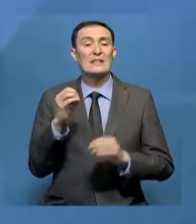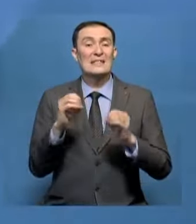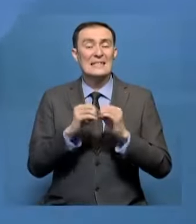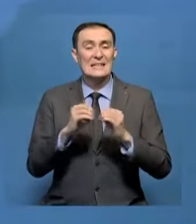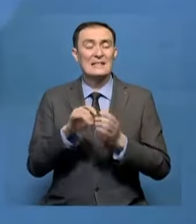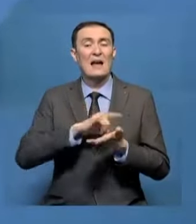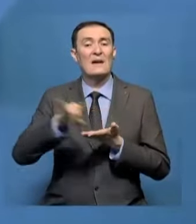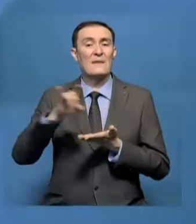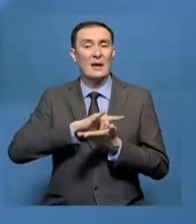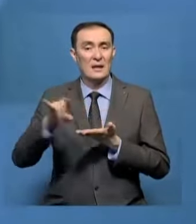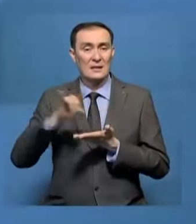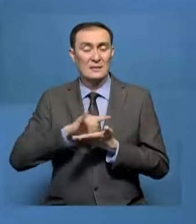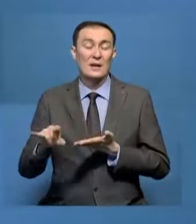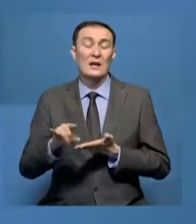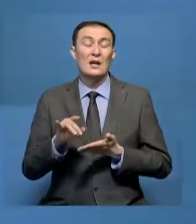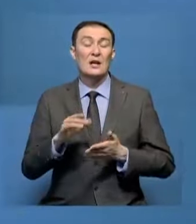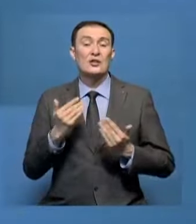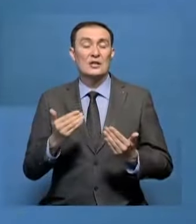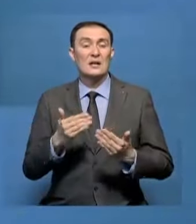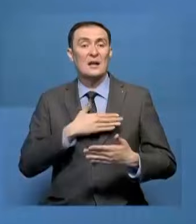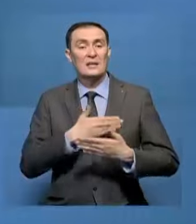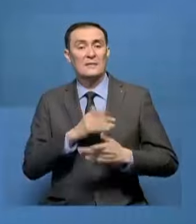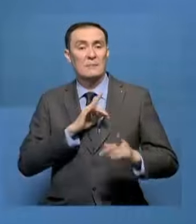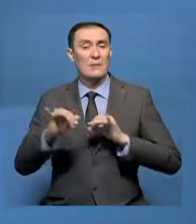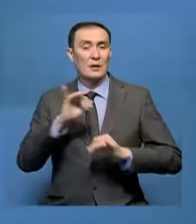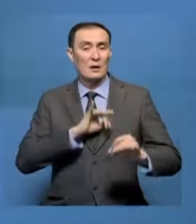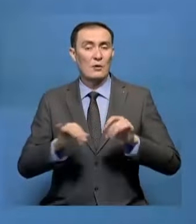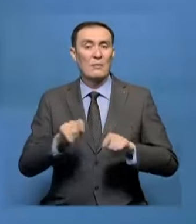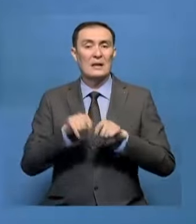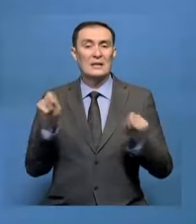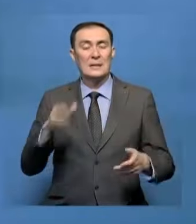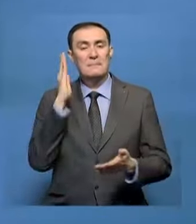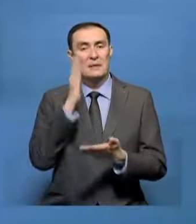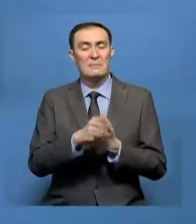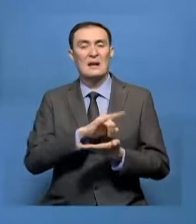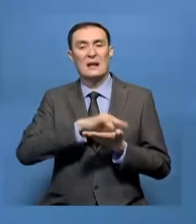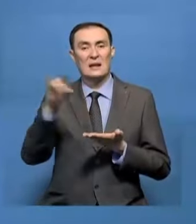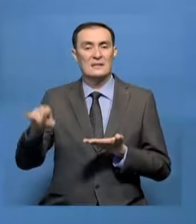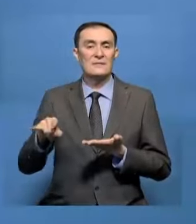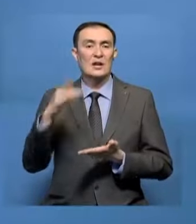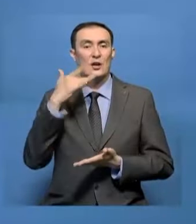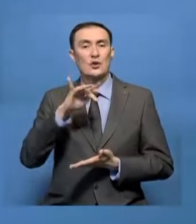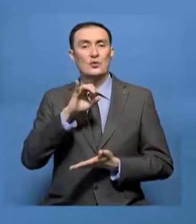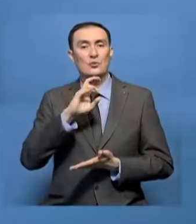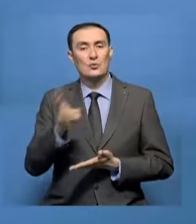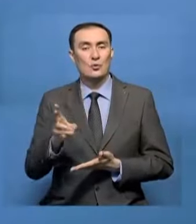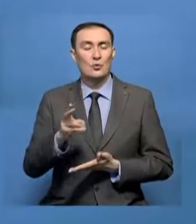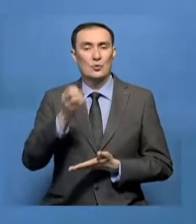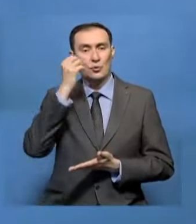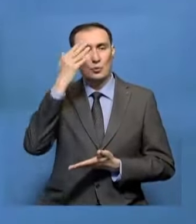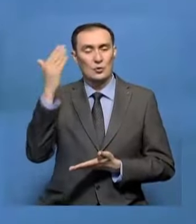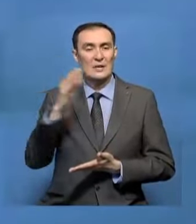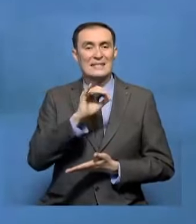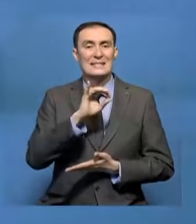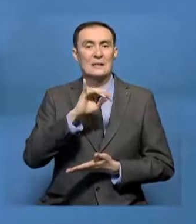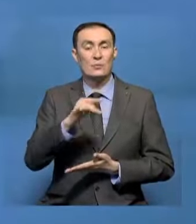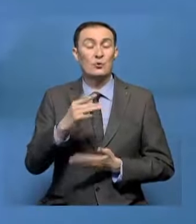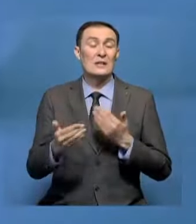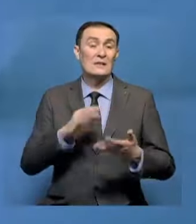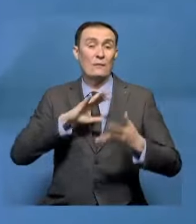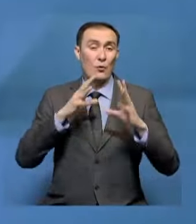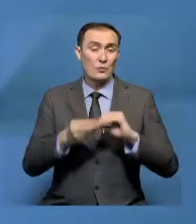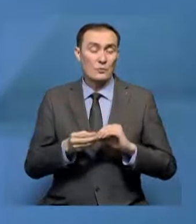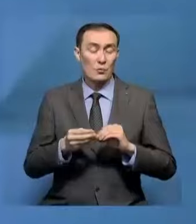10 авиарейсов идут активные переговоры об открытии прямых рейсов из нью-йорка Токио и Сингапура если в